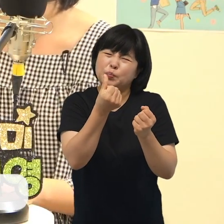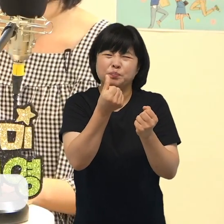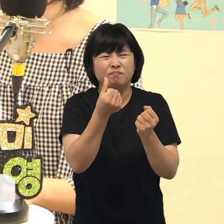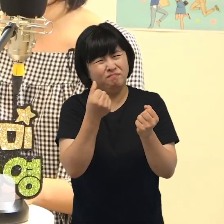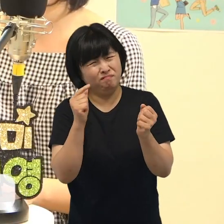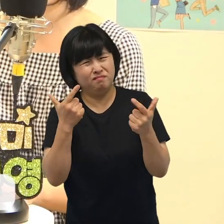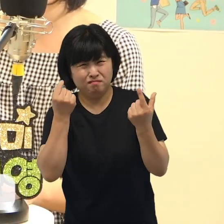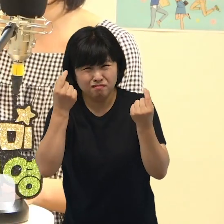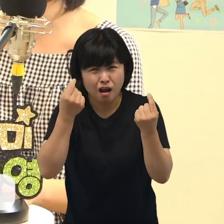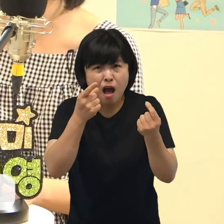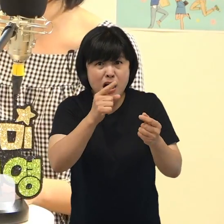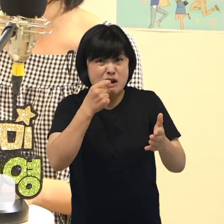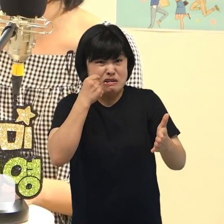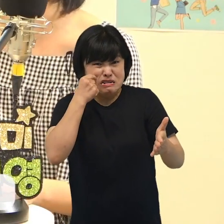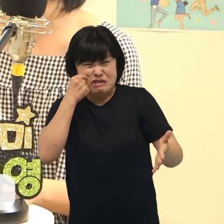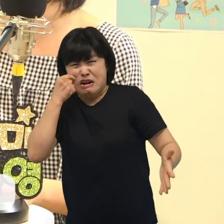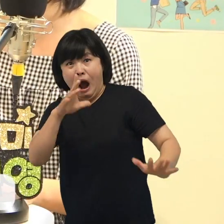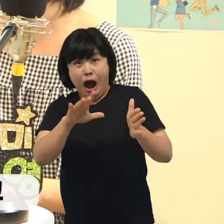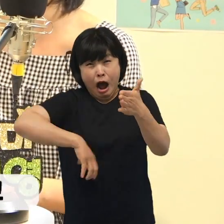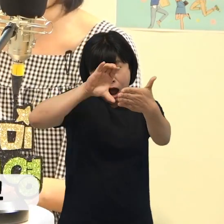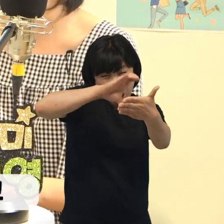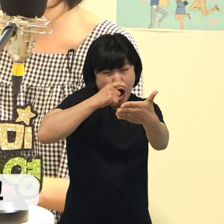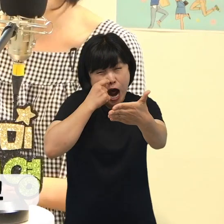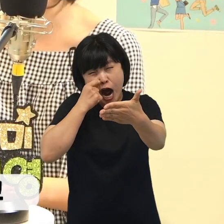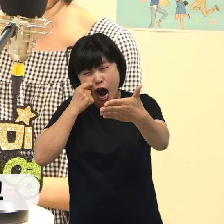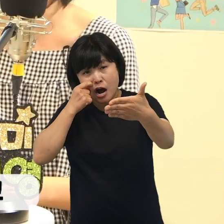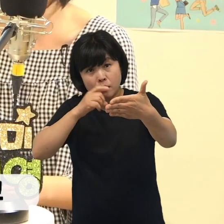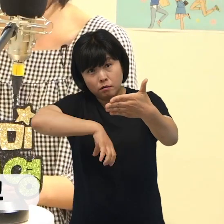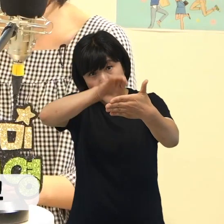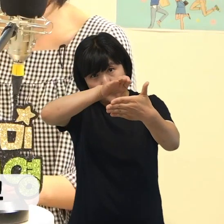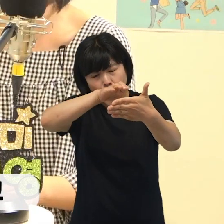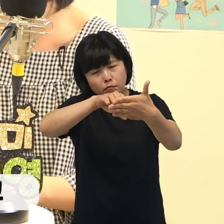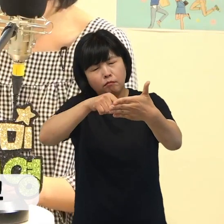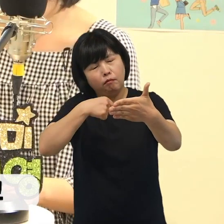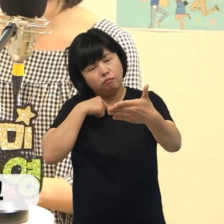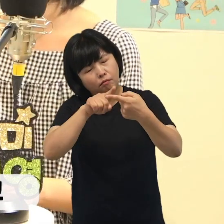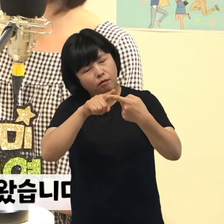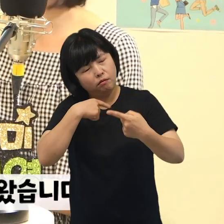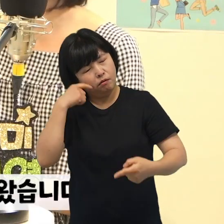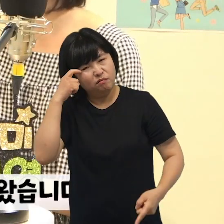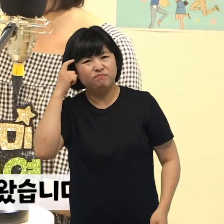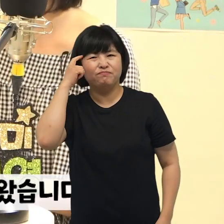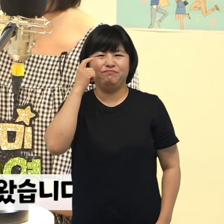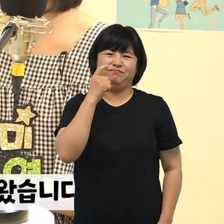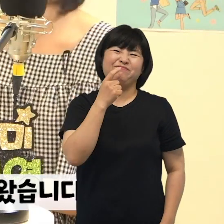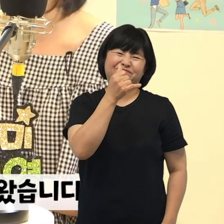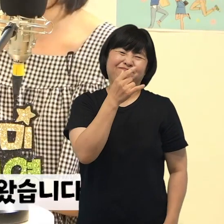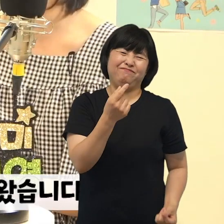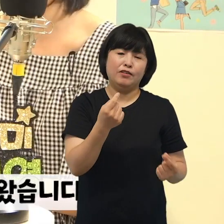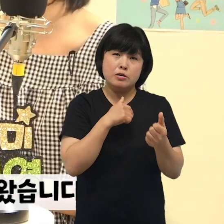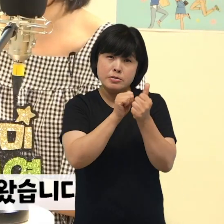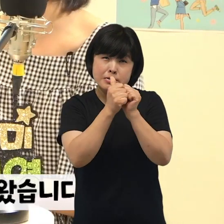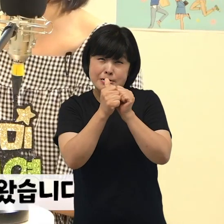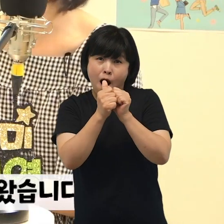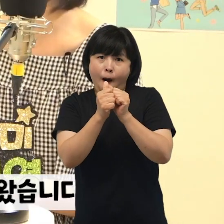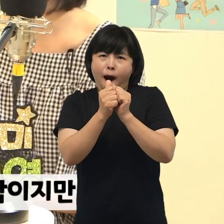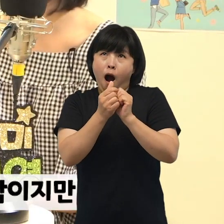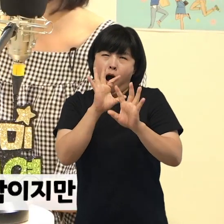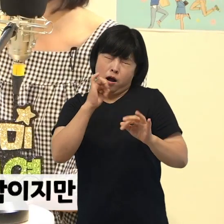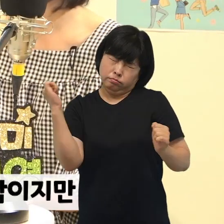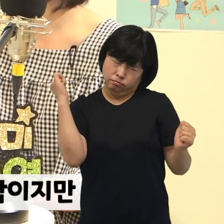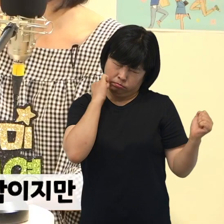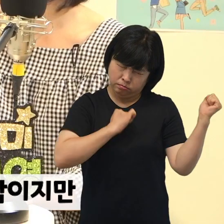된다. 이거는 좀 부당하다, 아니다, 이런 걸로 이슈가 또 핫해가지고 어떻게 생각하시는지 궁금해서 가지고